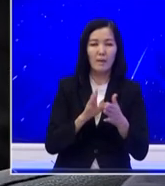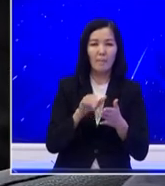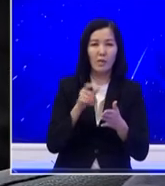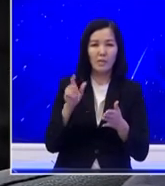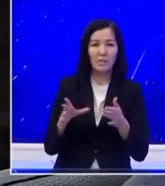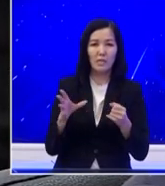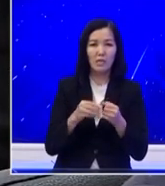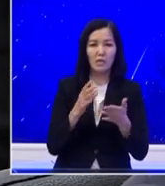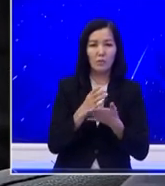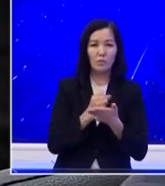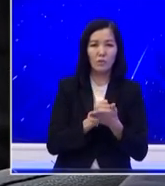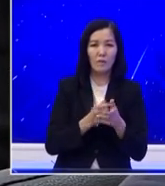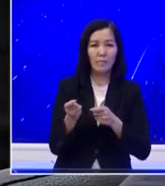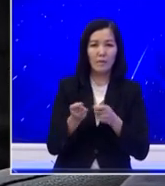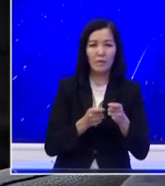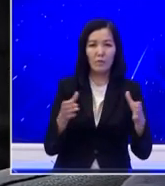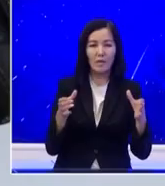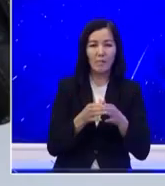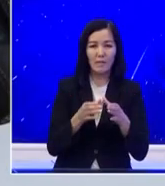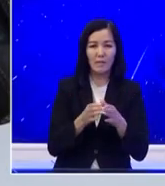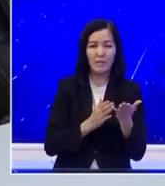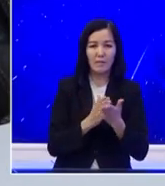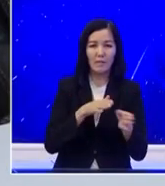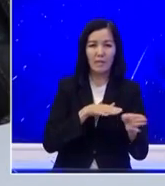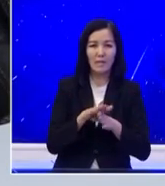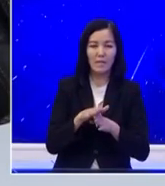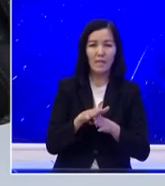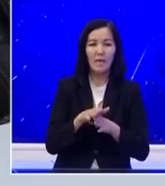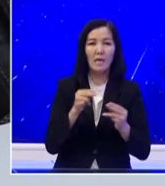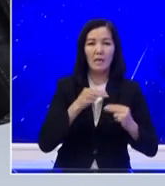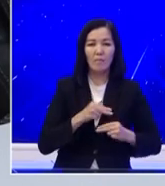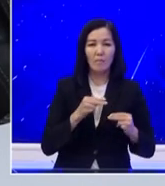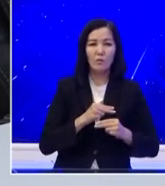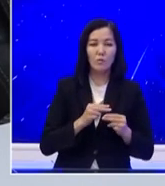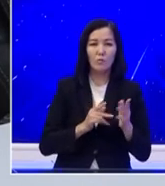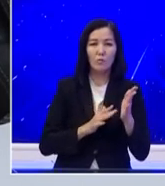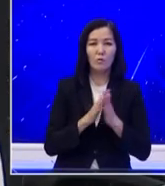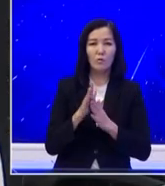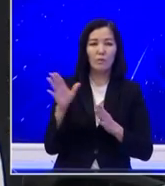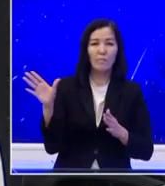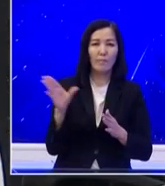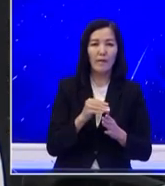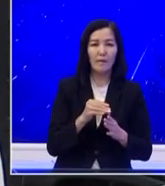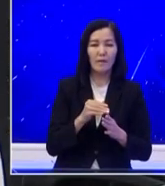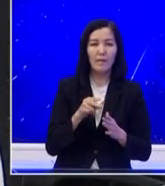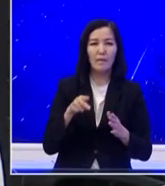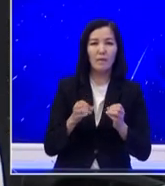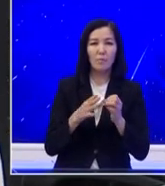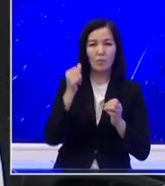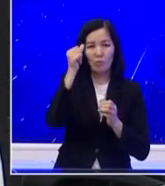жер ресурсын басқару комитетінің жетекші маманы қызметтерін атқарды. Еңбек жолында өсудің бар кезеңінен өткен